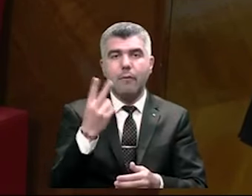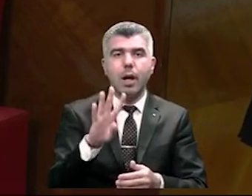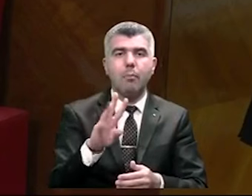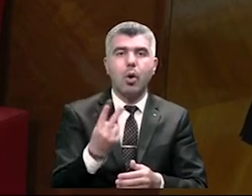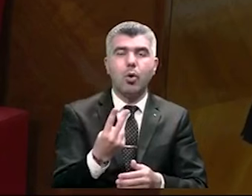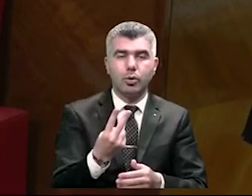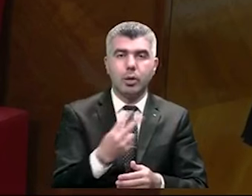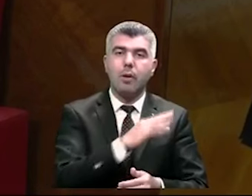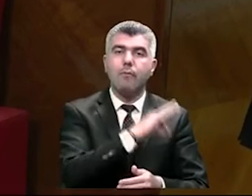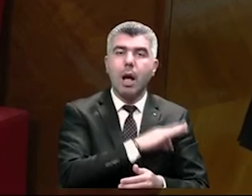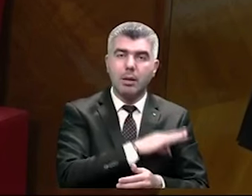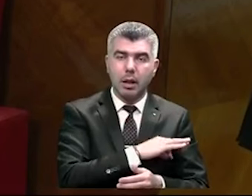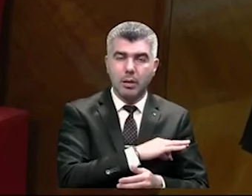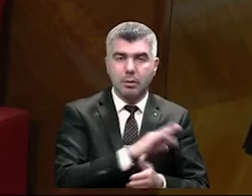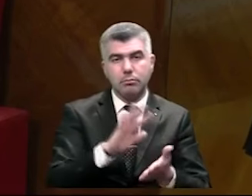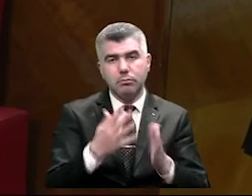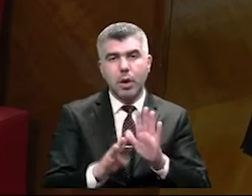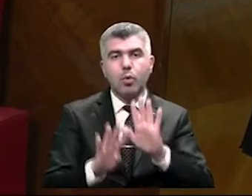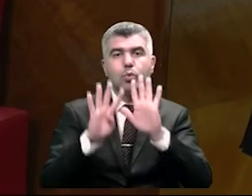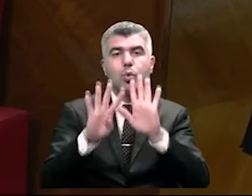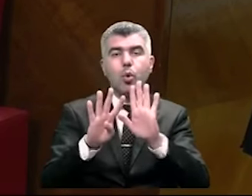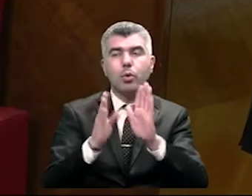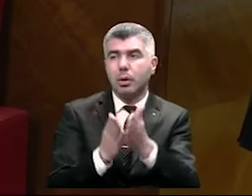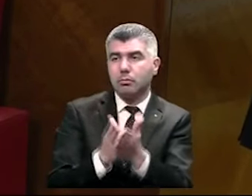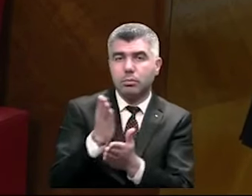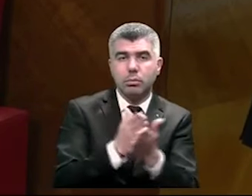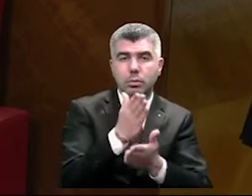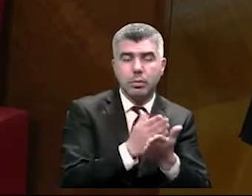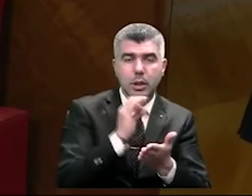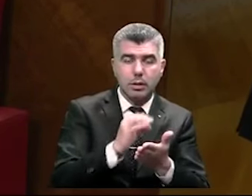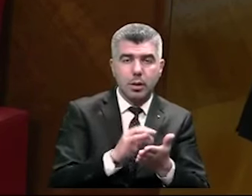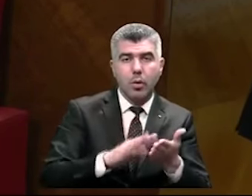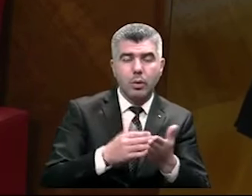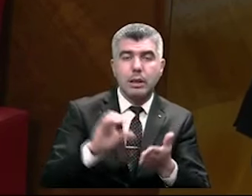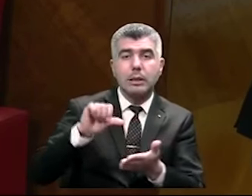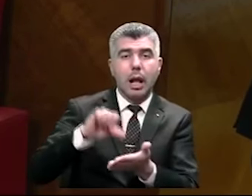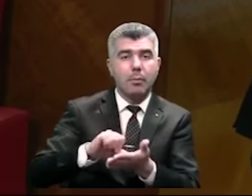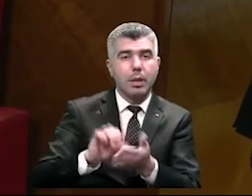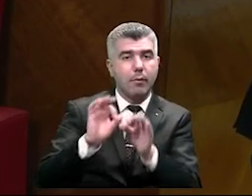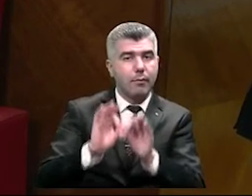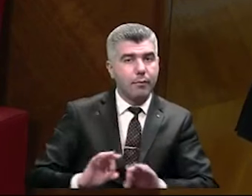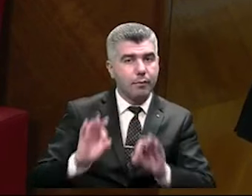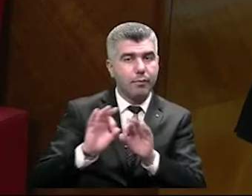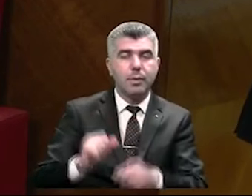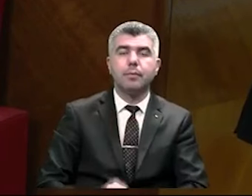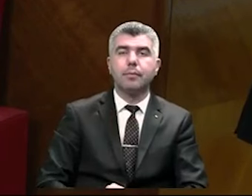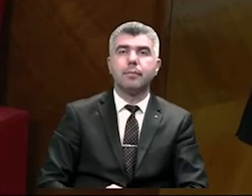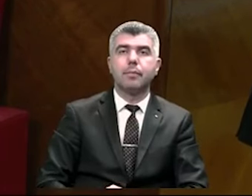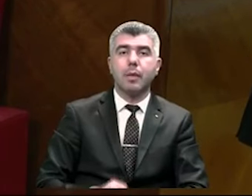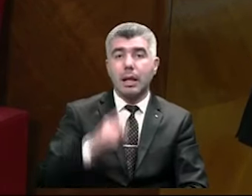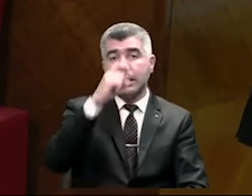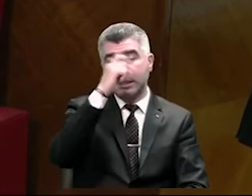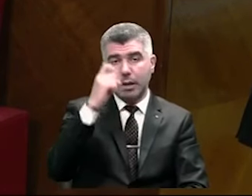2024 تستفد منها تس ديال الوجهات المغربيه ولكن خارج الدار البيضاء وفيما يتعلق بموسم